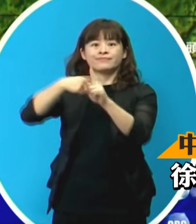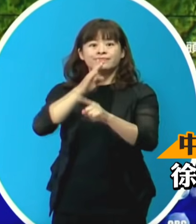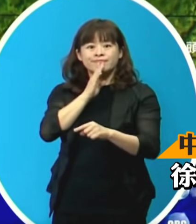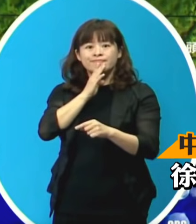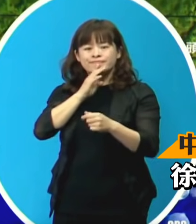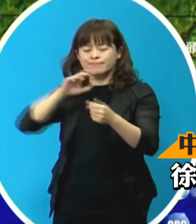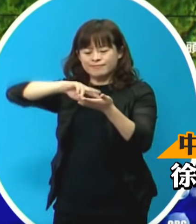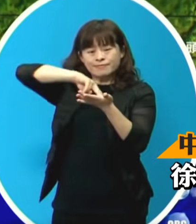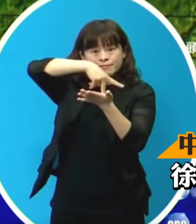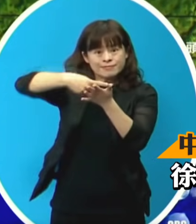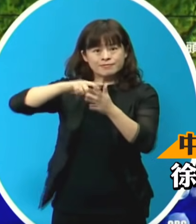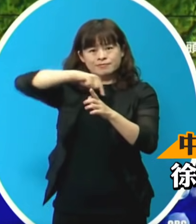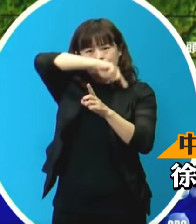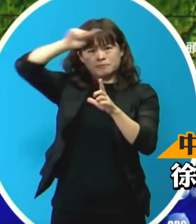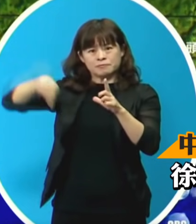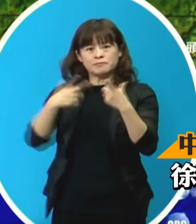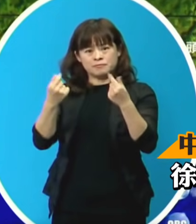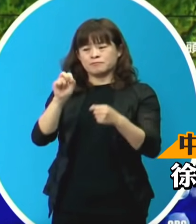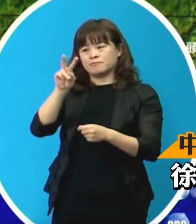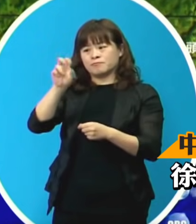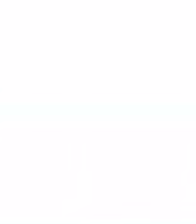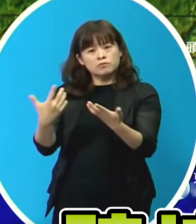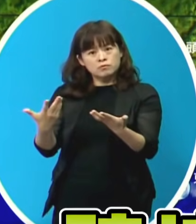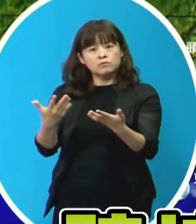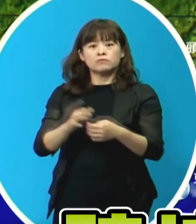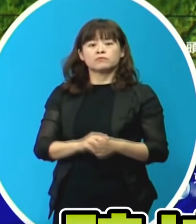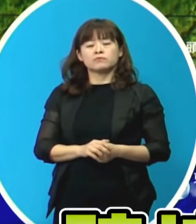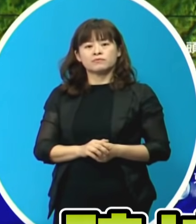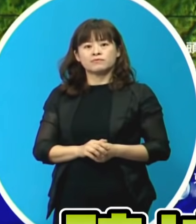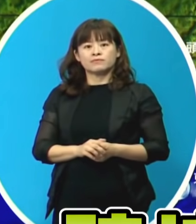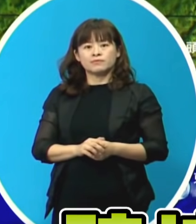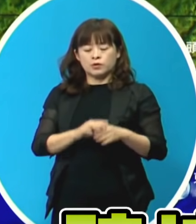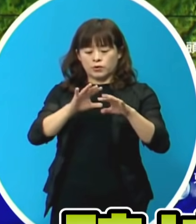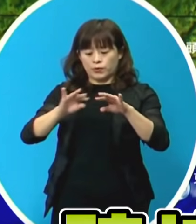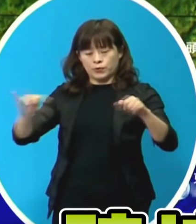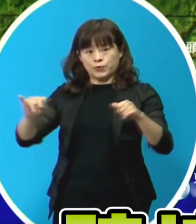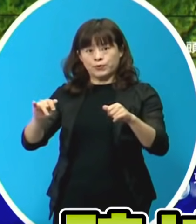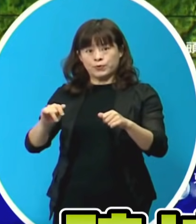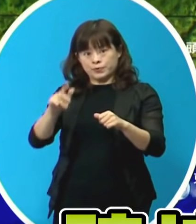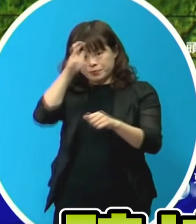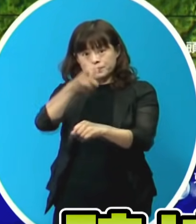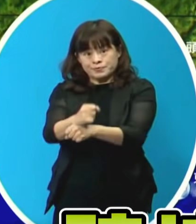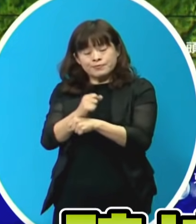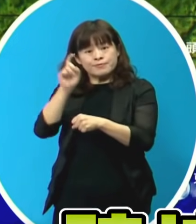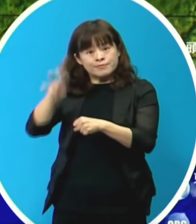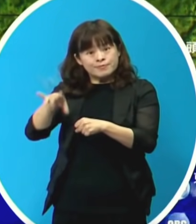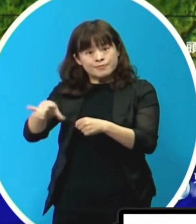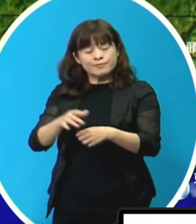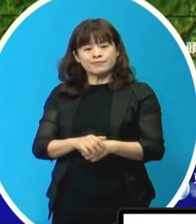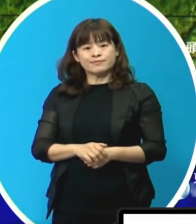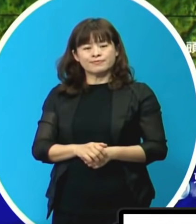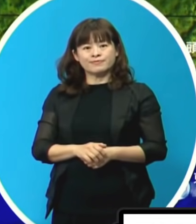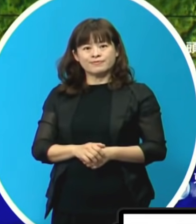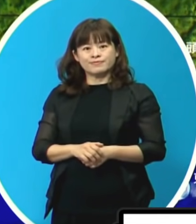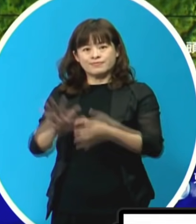风。那暴风半径还是维持200的这样的大小。我们在陆地上的警戒区域呢，